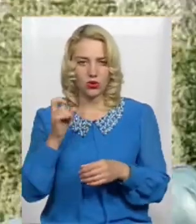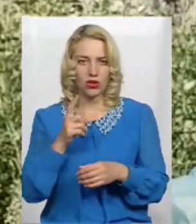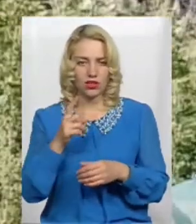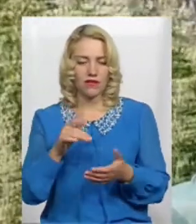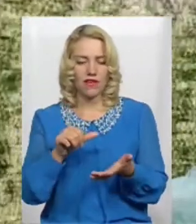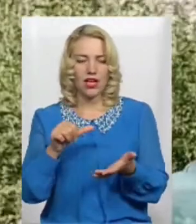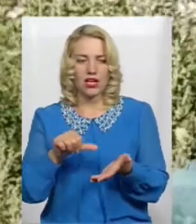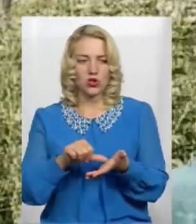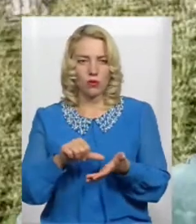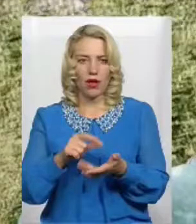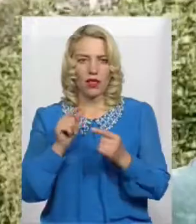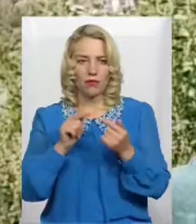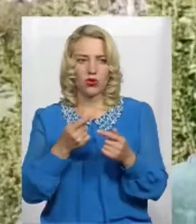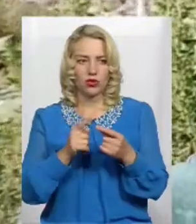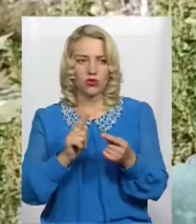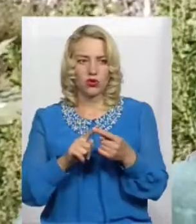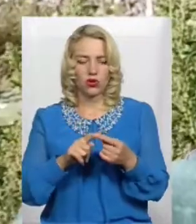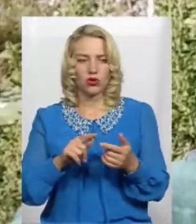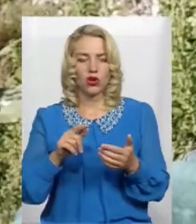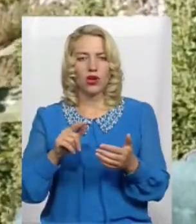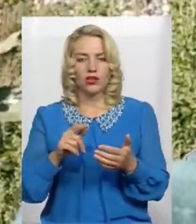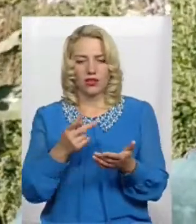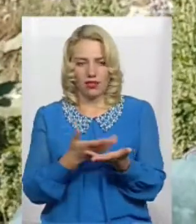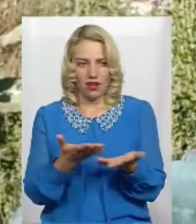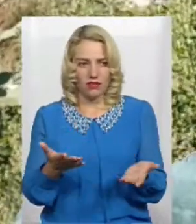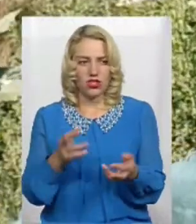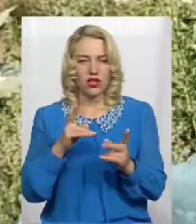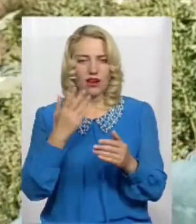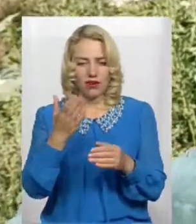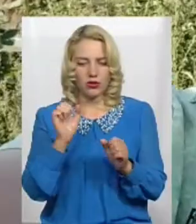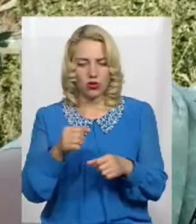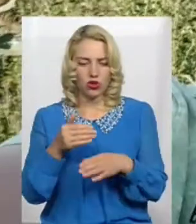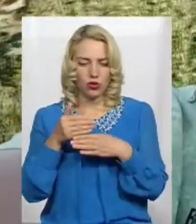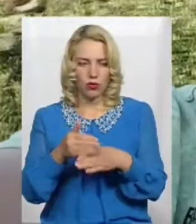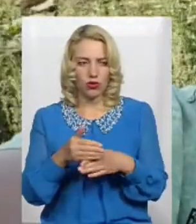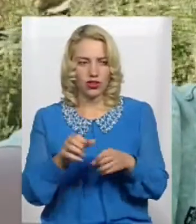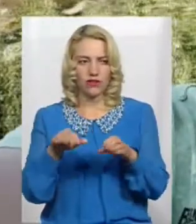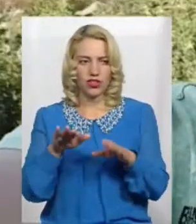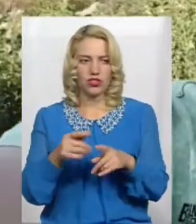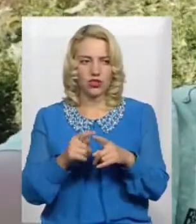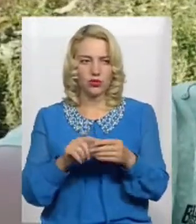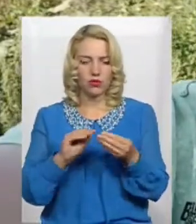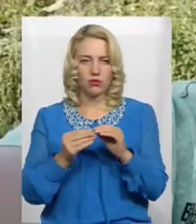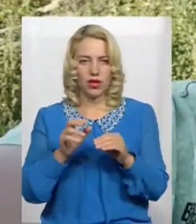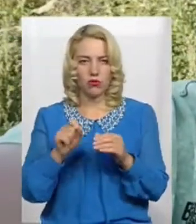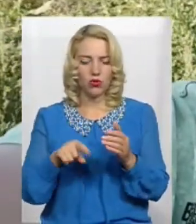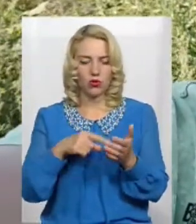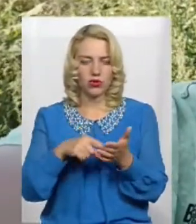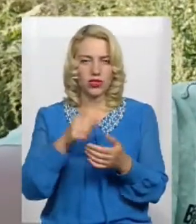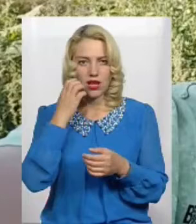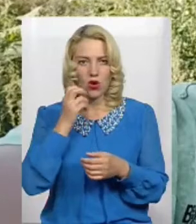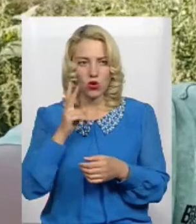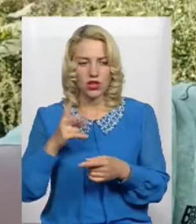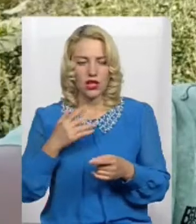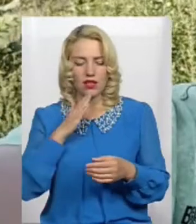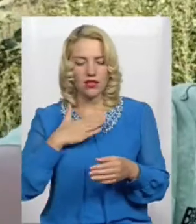явища. Скажіть, будь ласка, будучи депутатом, як ви можете допомогти вирішити цю проблему в Старокостянтинові на нашому